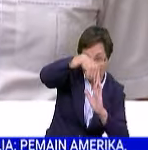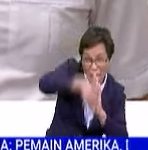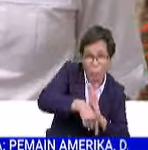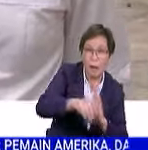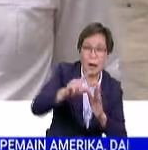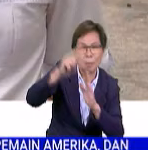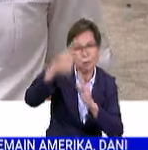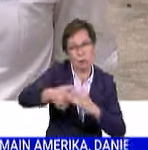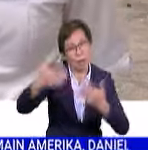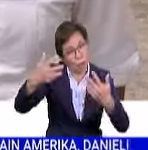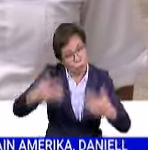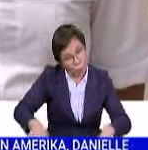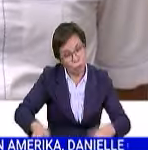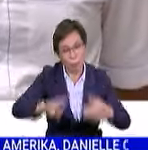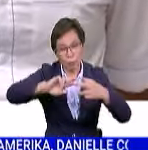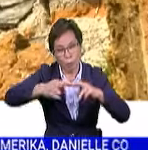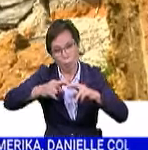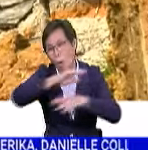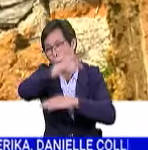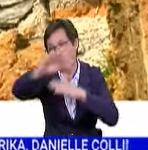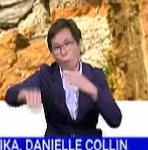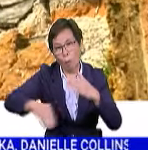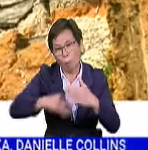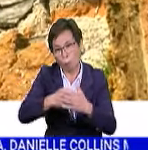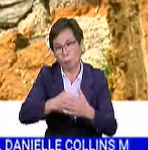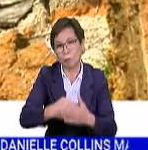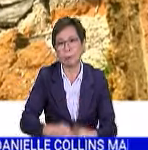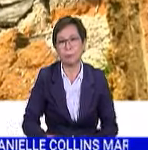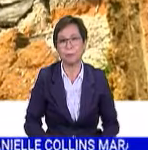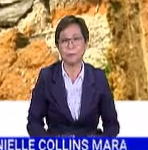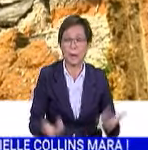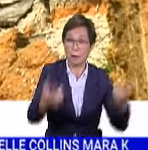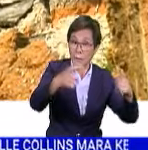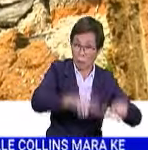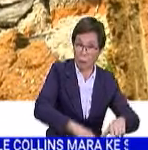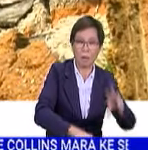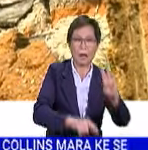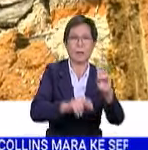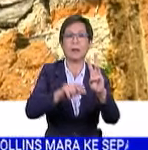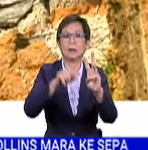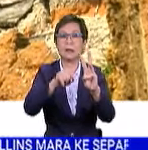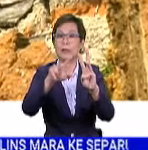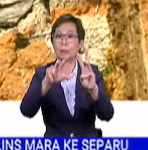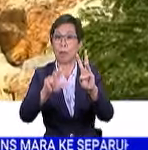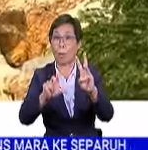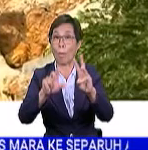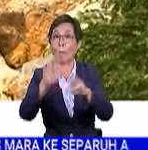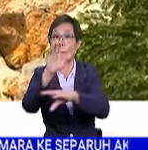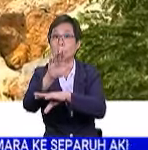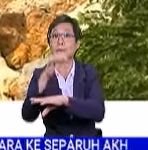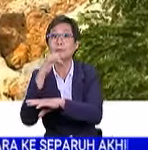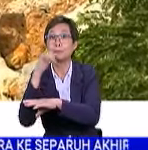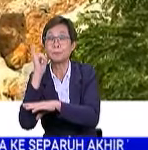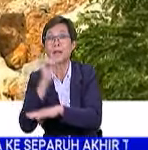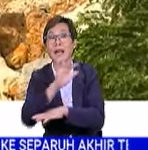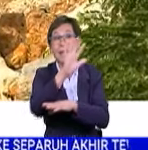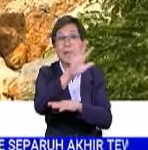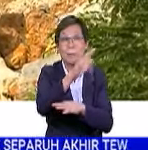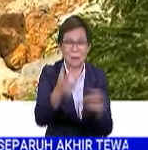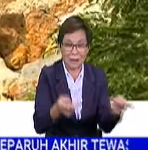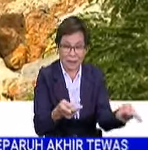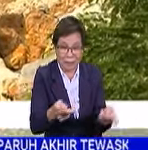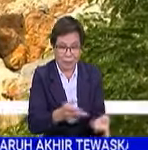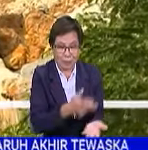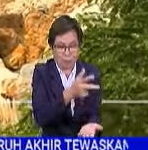secara keseluruhanlah oleh pihak BSJ. Dalam kejadian 6.35 minit petang semalam, 5 kenderaan